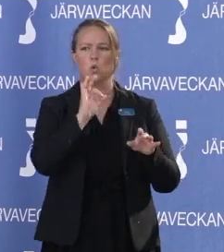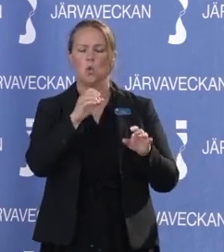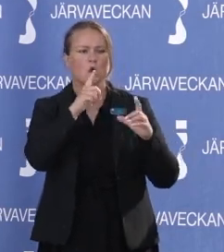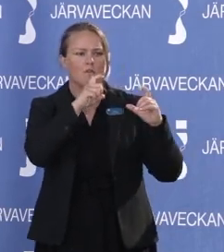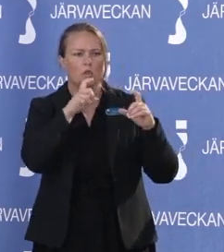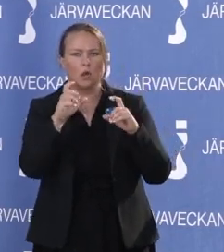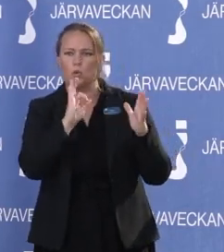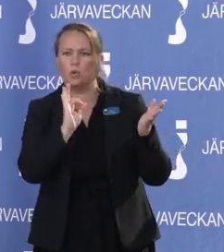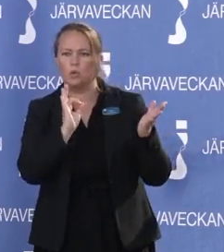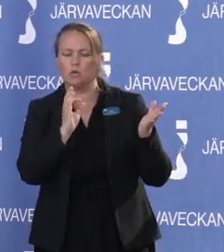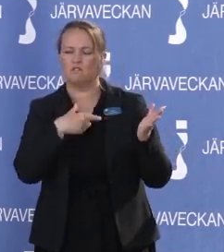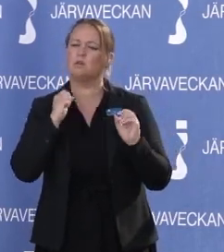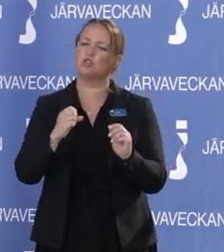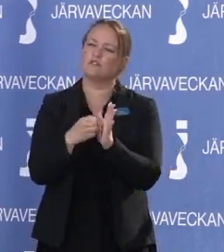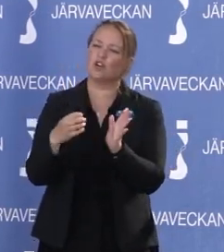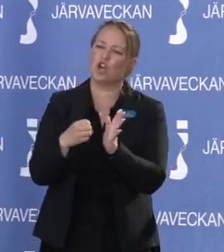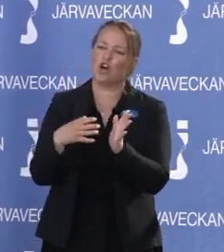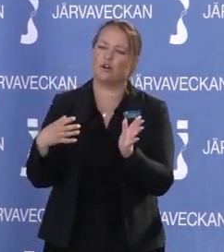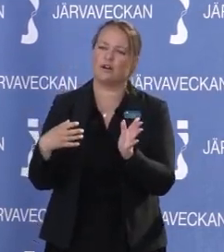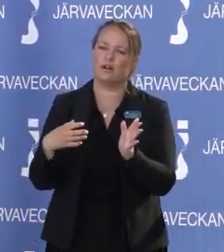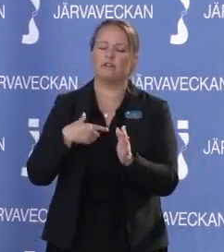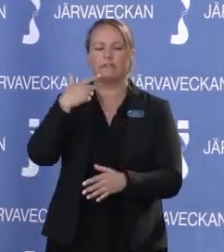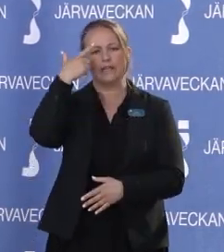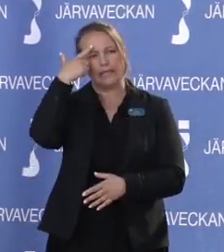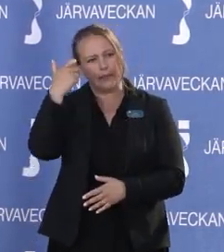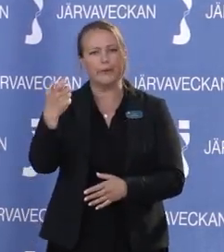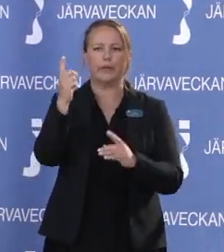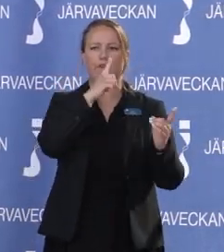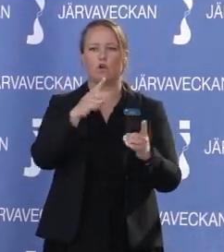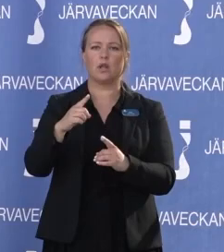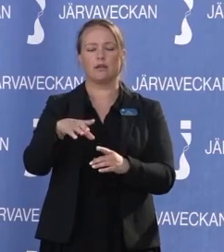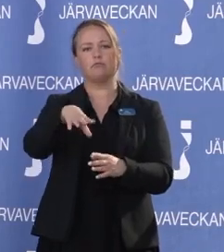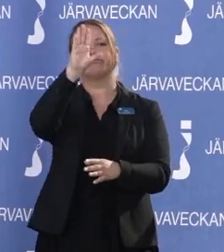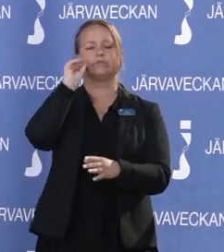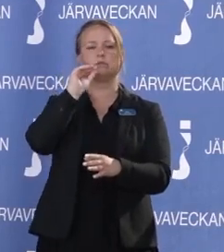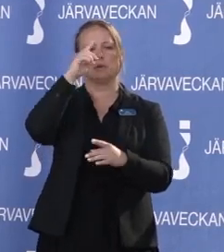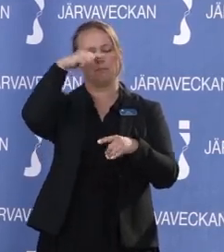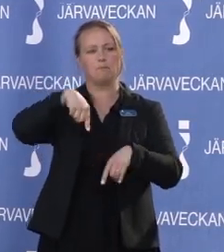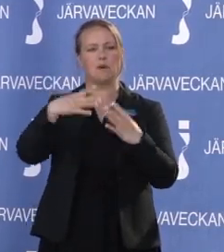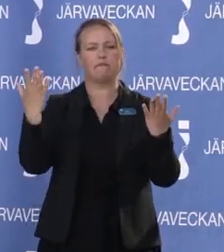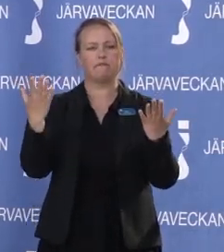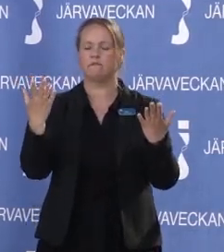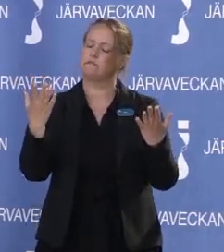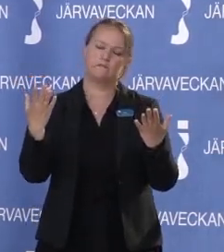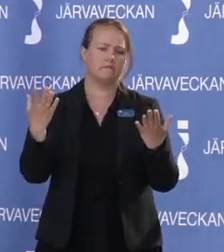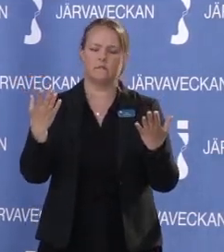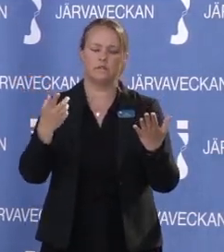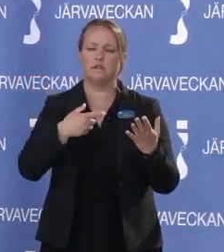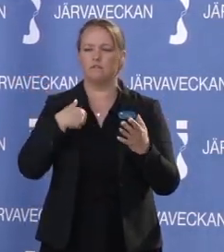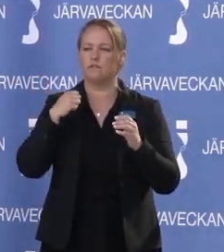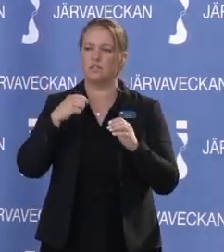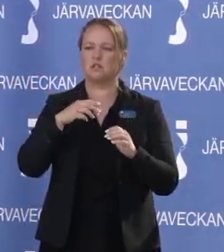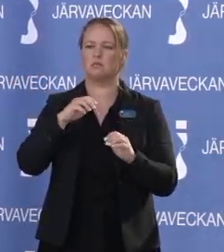att vi tror att det är liksom underförstått, men det är klart att det inte är. Så att jag tror att det ligger ett jättestort ansvar på oss att vi inte har